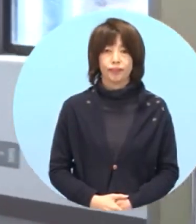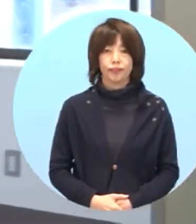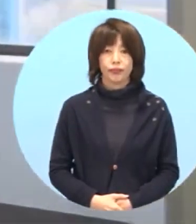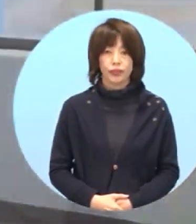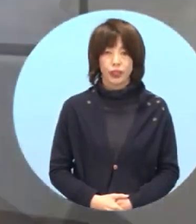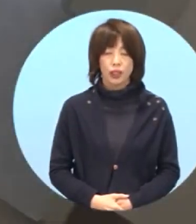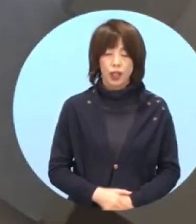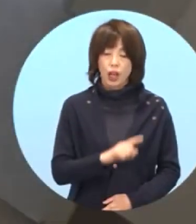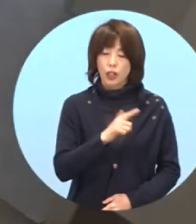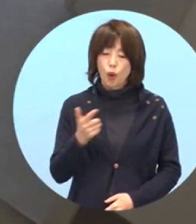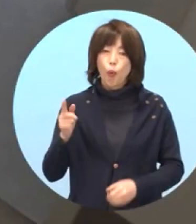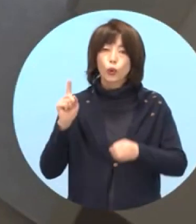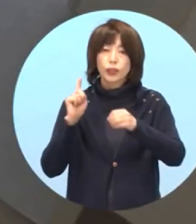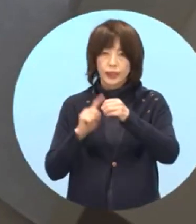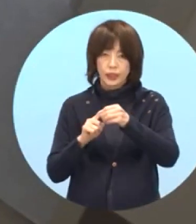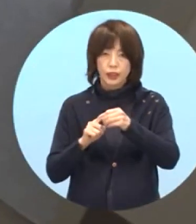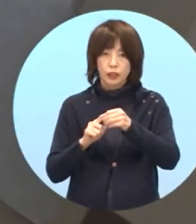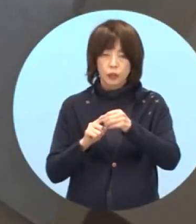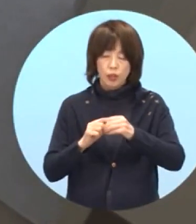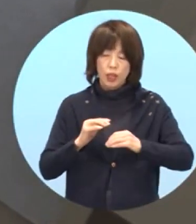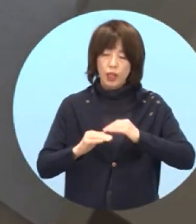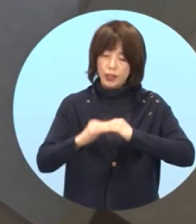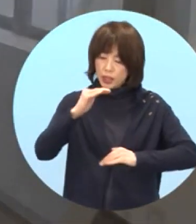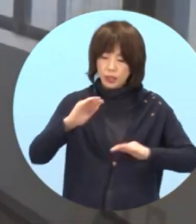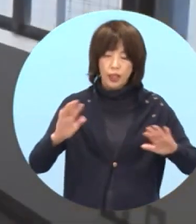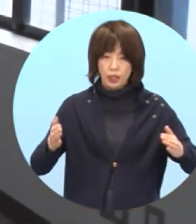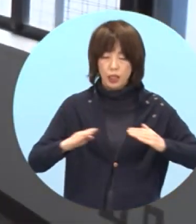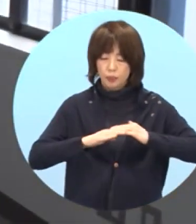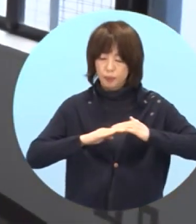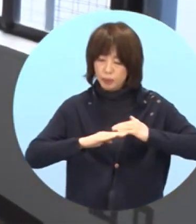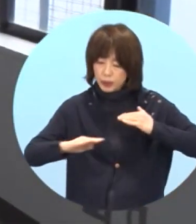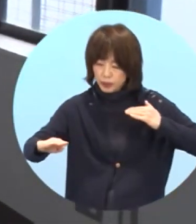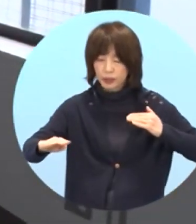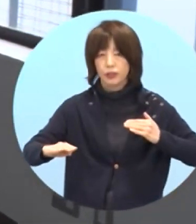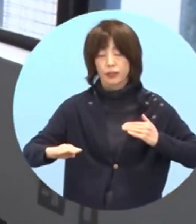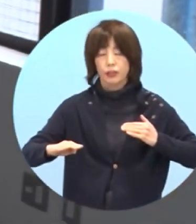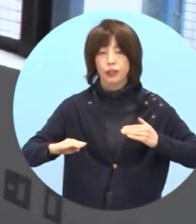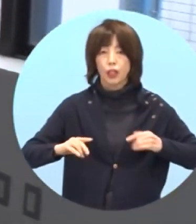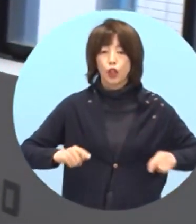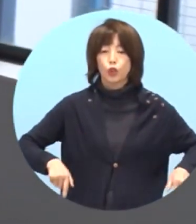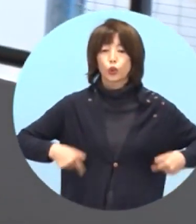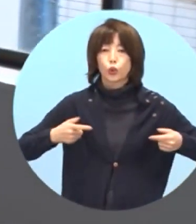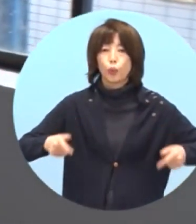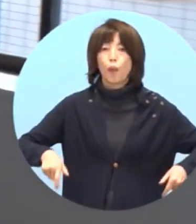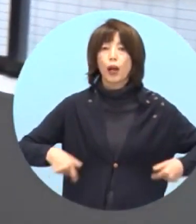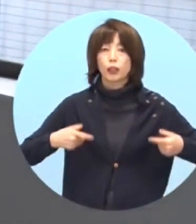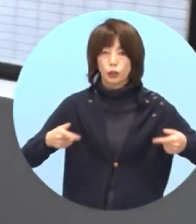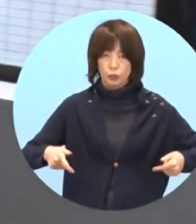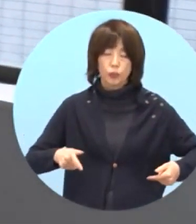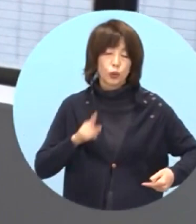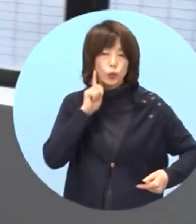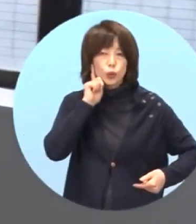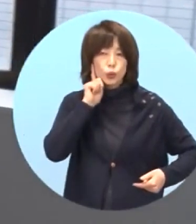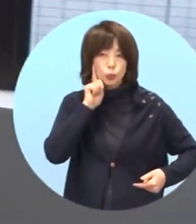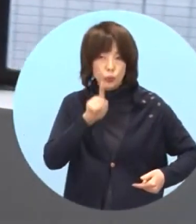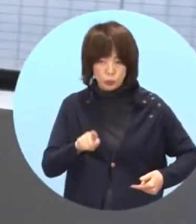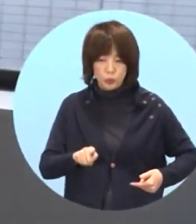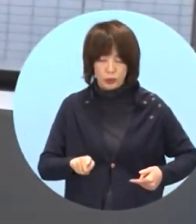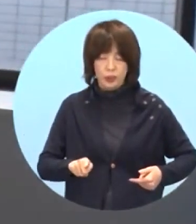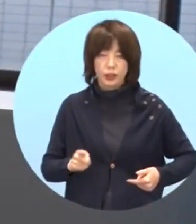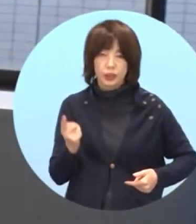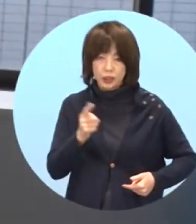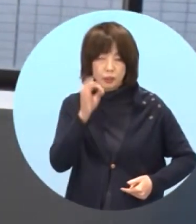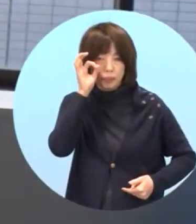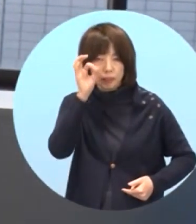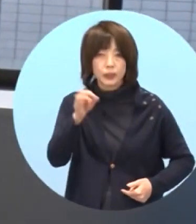多目的観覧室は段差なく入れますので、車椅子の方などにも試合観戦を楽しんでいただく